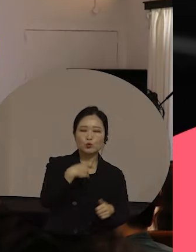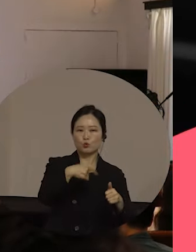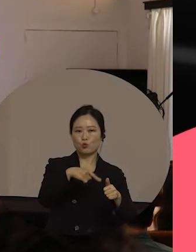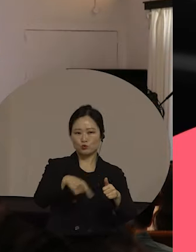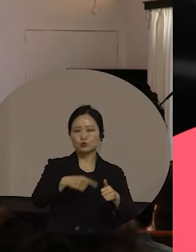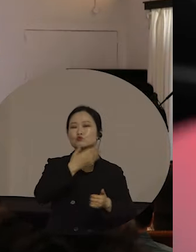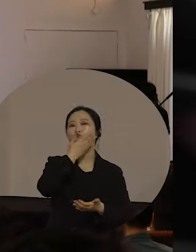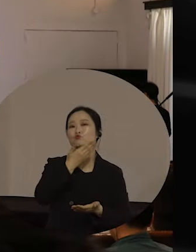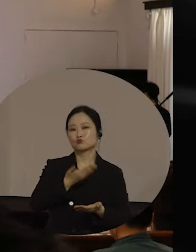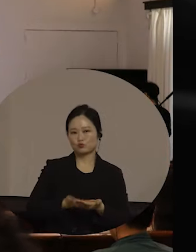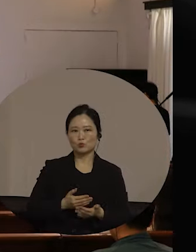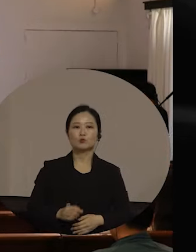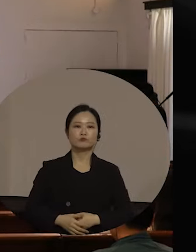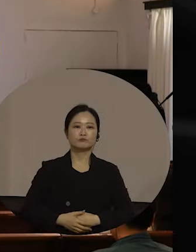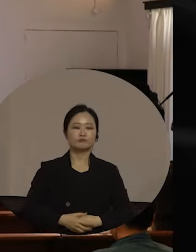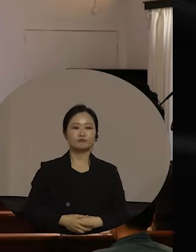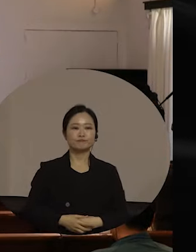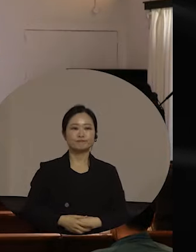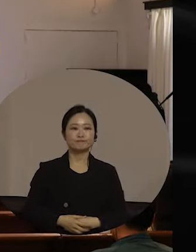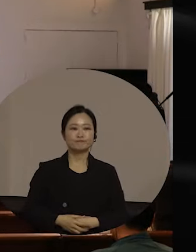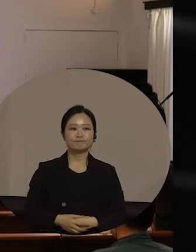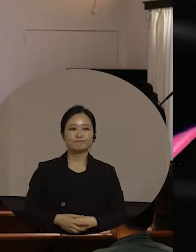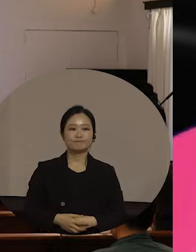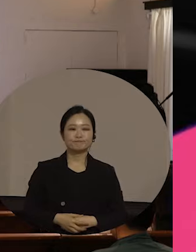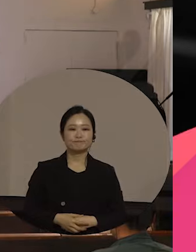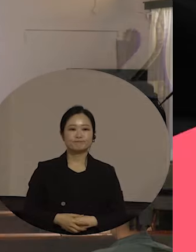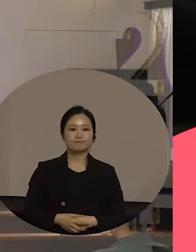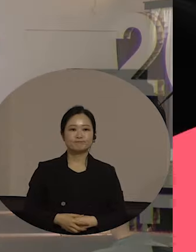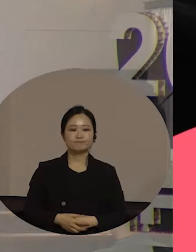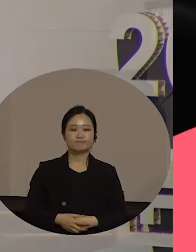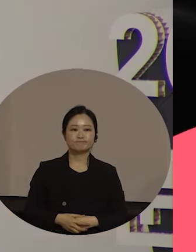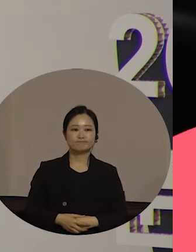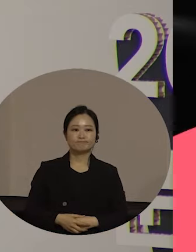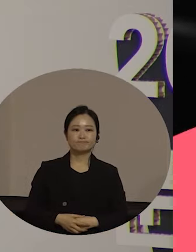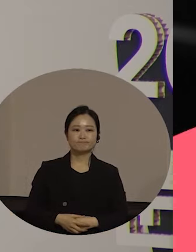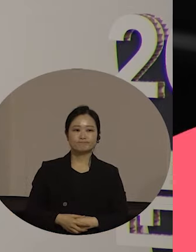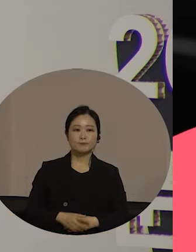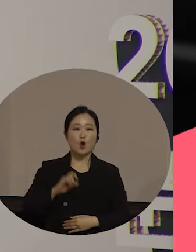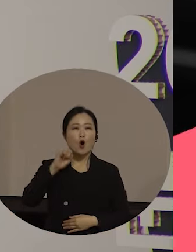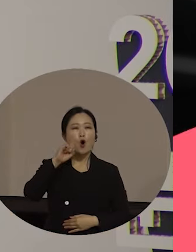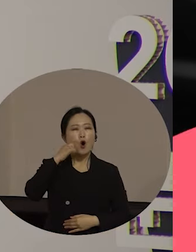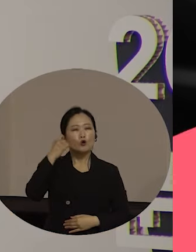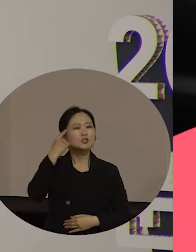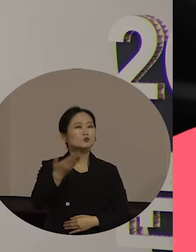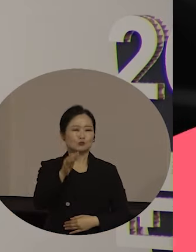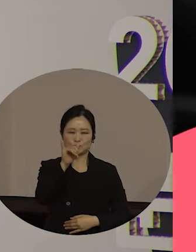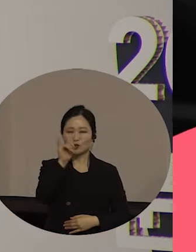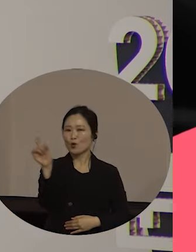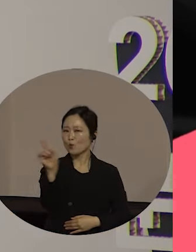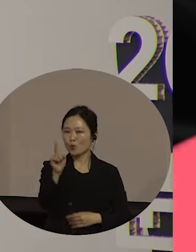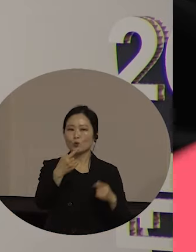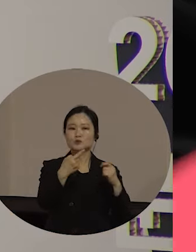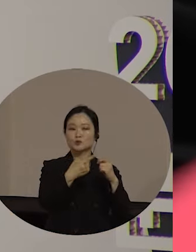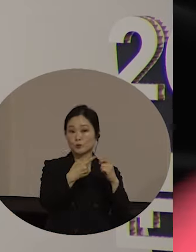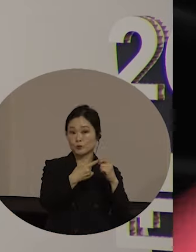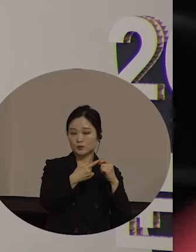자, 이번에는 이제 굉장히 어려운 질문들을 좀 합쳐졌는데요. 첫 번째가